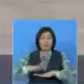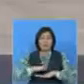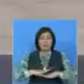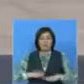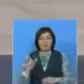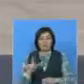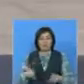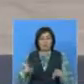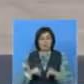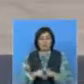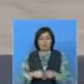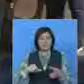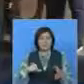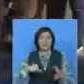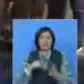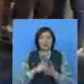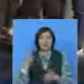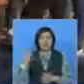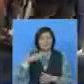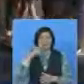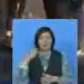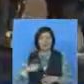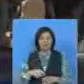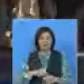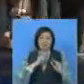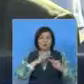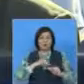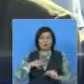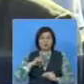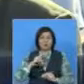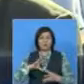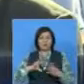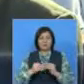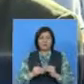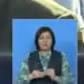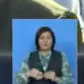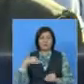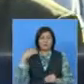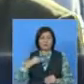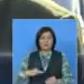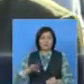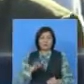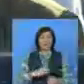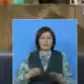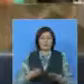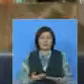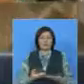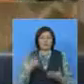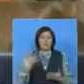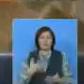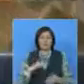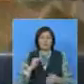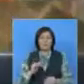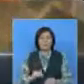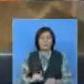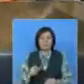лица, приравненные к участникам войны, и труженики тыла. В общей сложности их по Актюбинской области проживает около